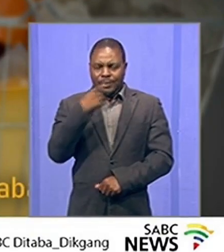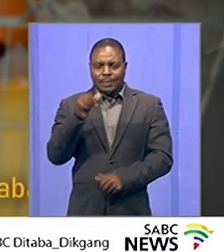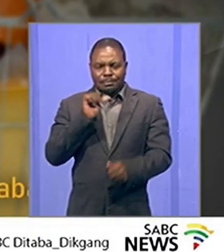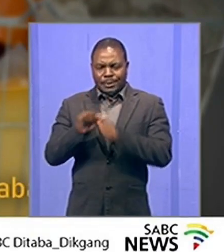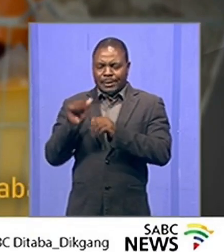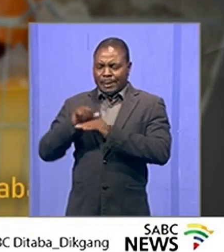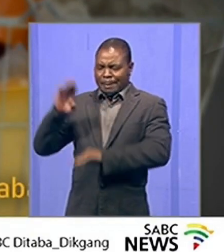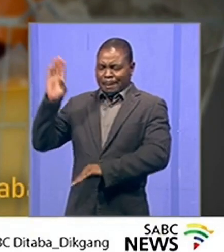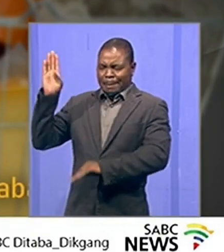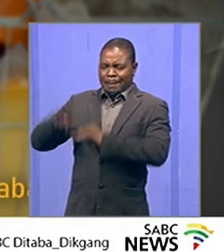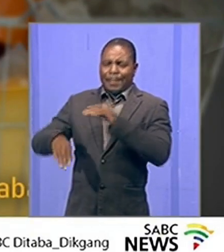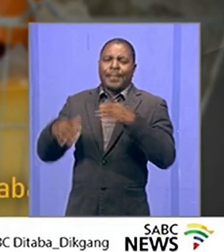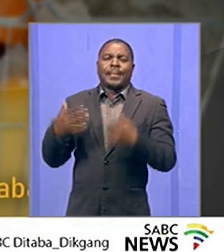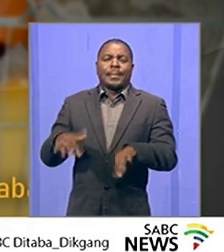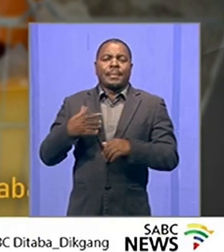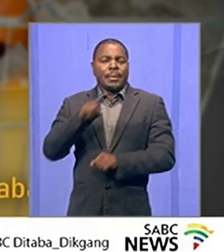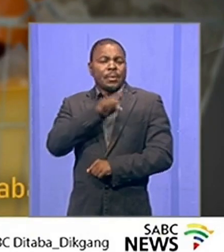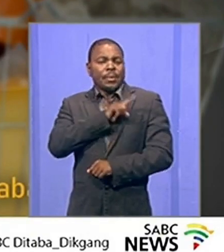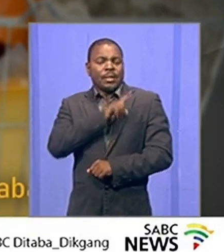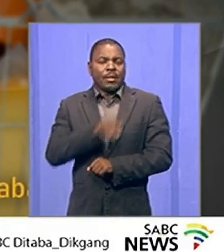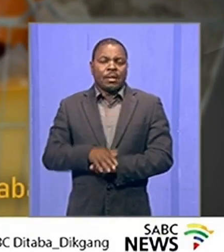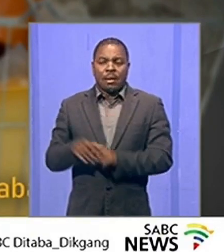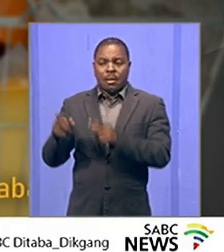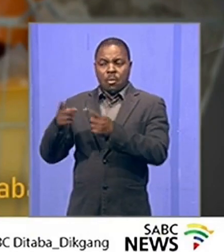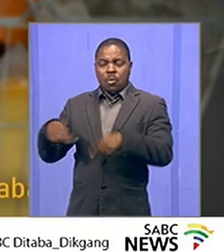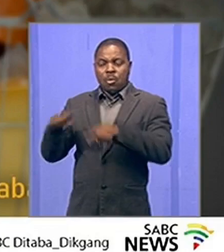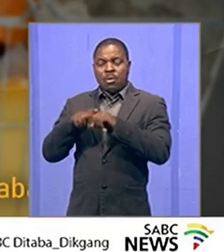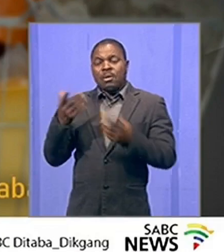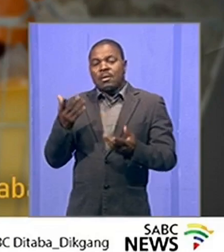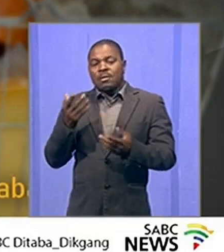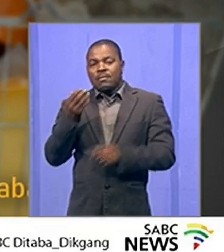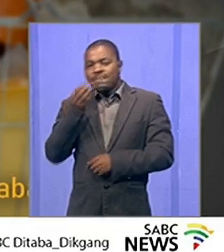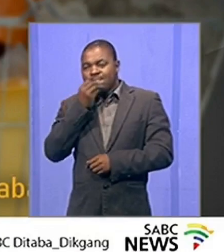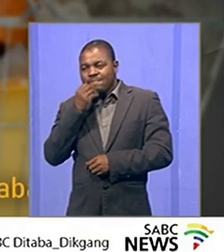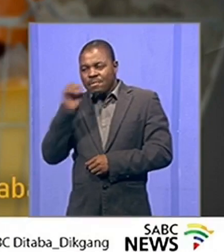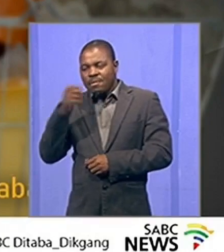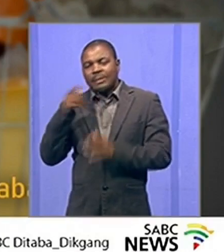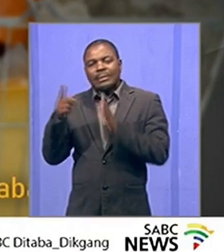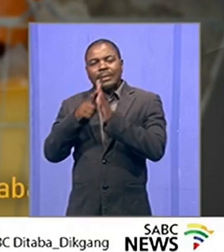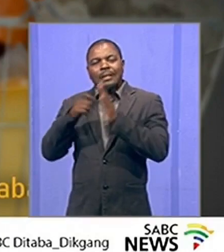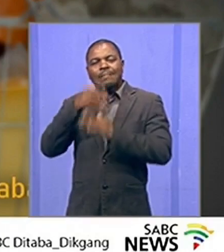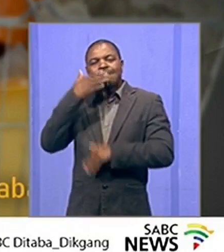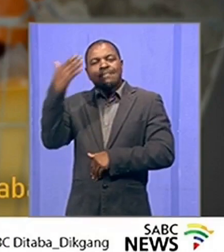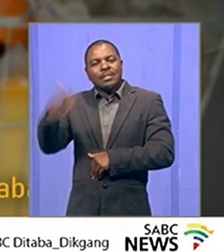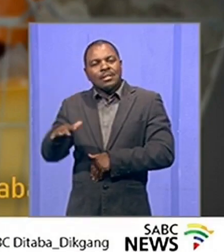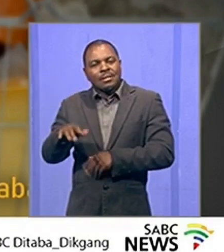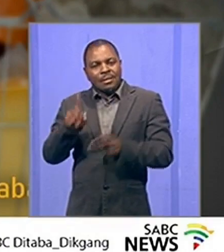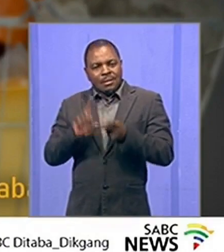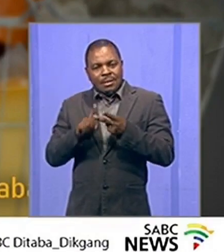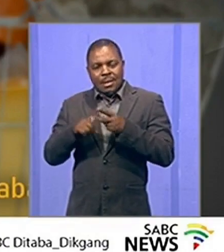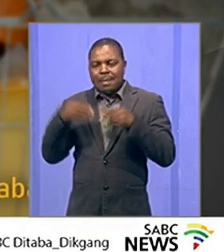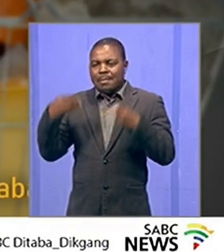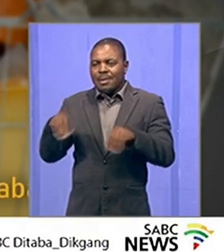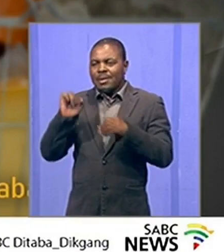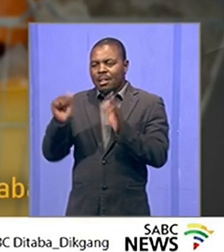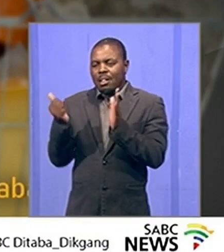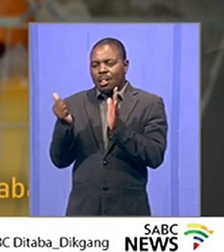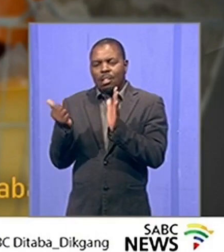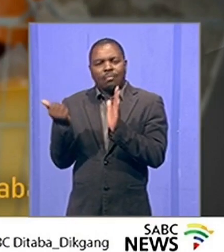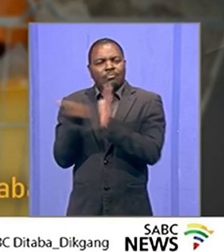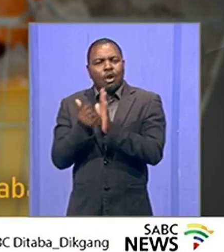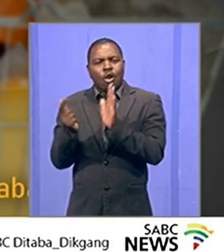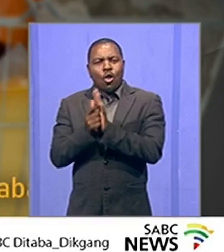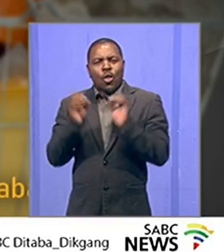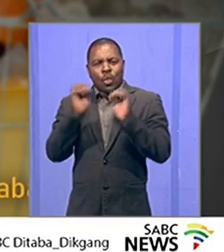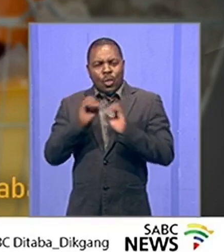dikgato tše thatanyana ne ka gore ebile ba rekiša dijo tse di expirileng ka mo lekgwebo ba bona e tlabe se mo molaong mo e tlabe ba